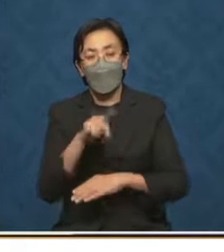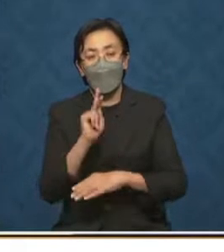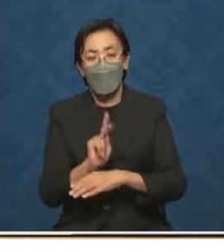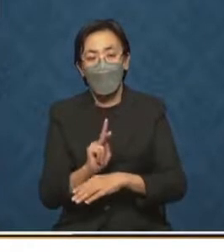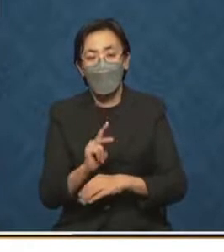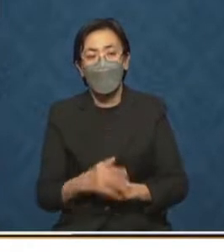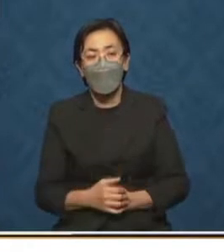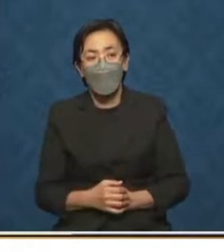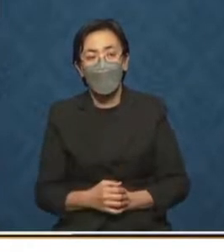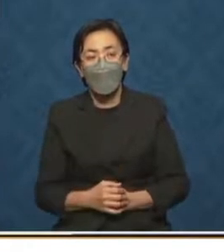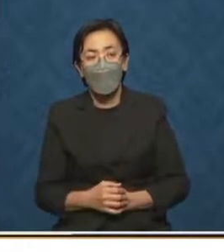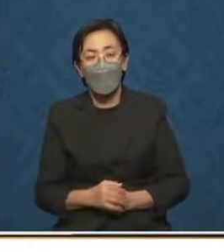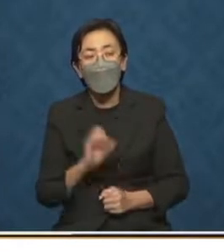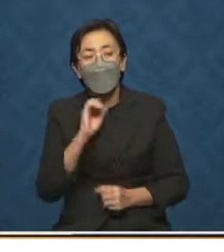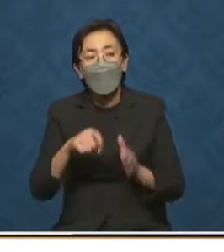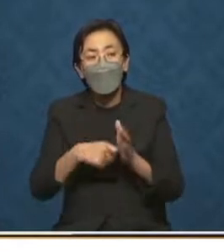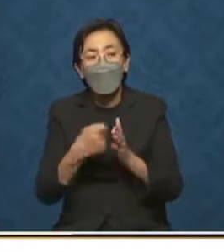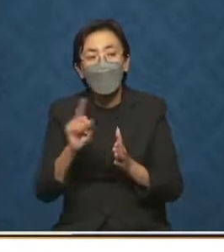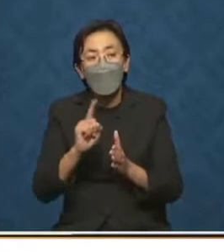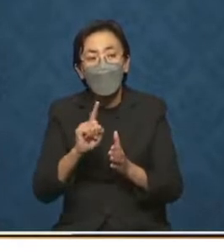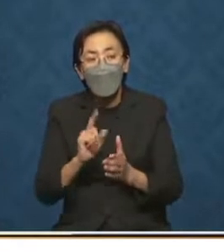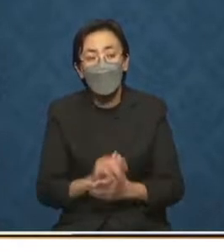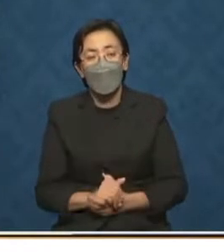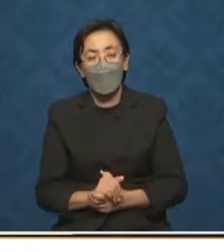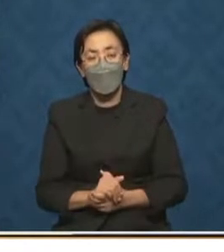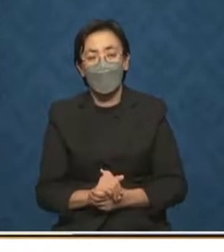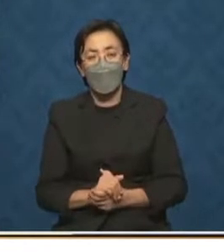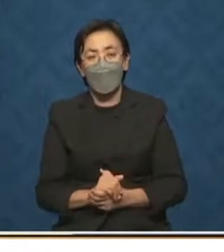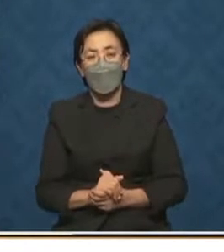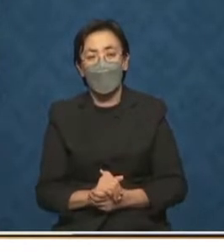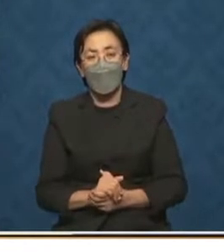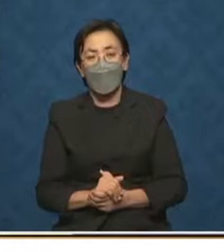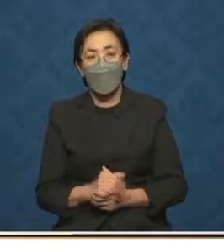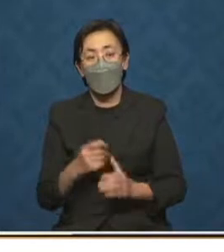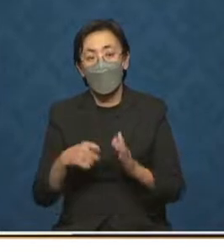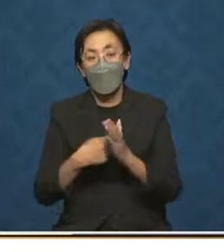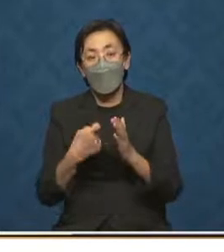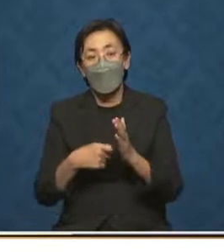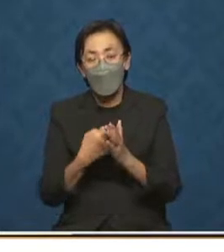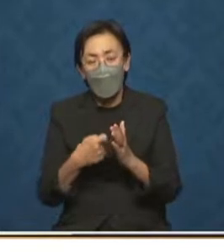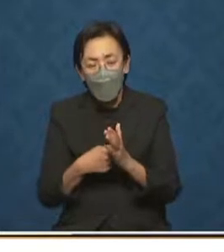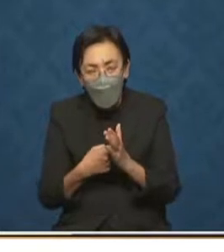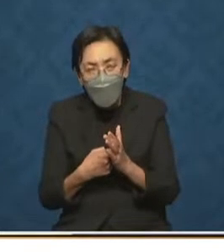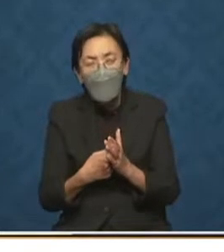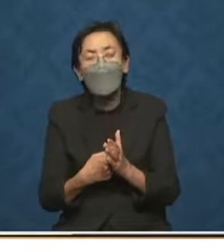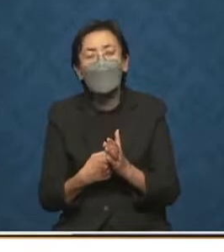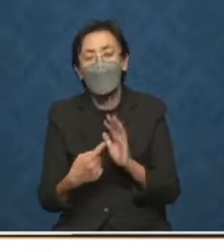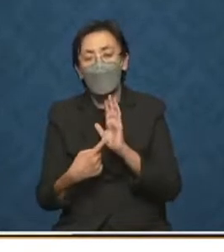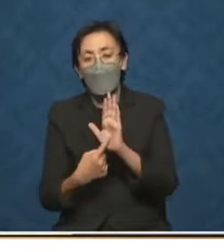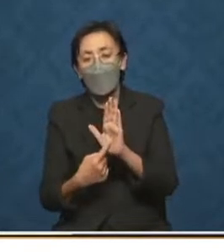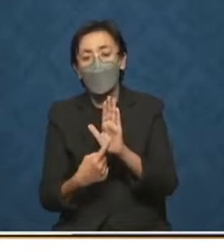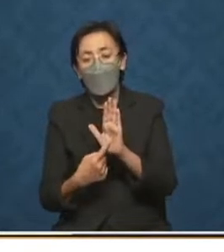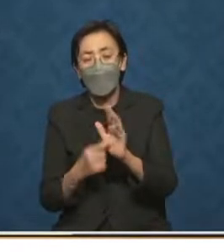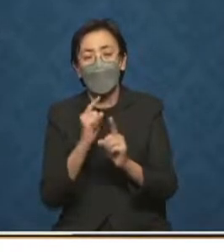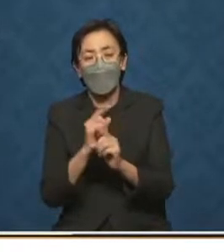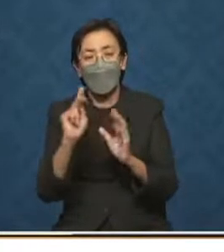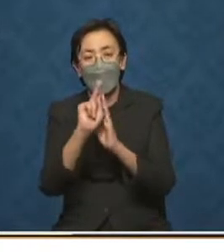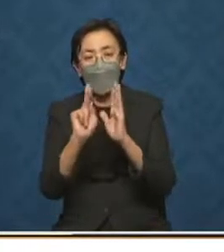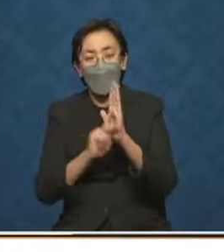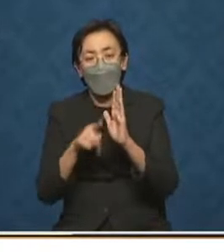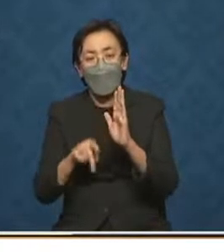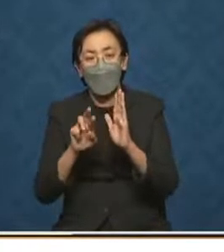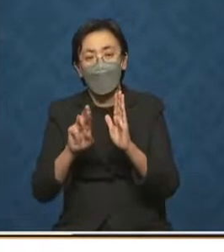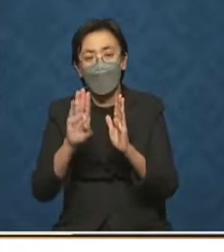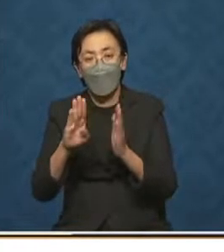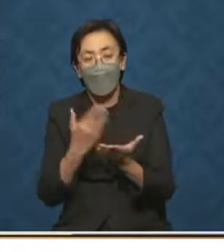ั โดยอ้างเงินไขว แห่งเหตุปัจจริให่ที่เสนอเข้ามาตามพระบอร่มตงทุ